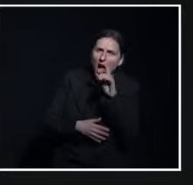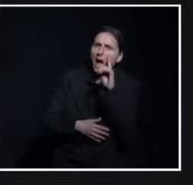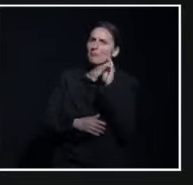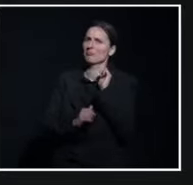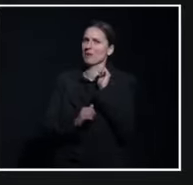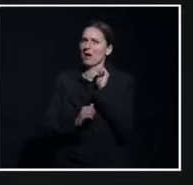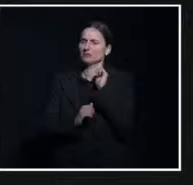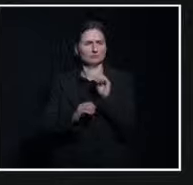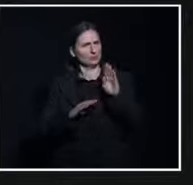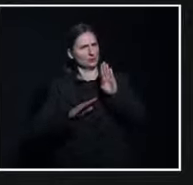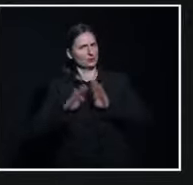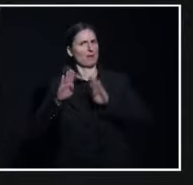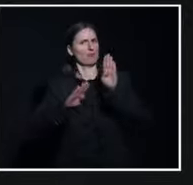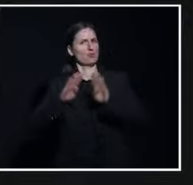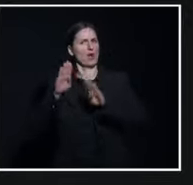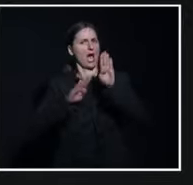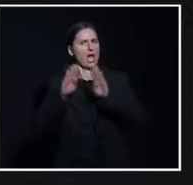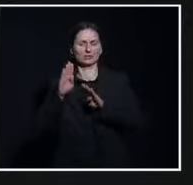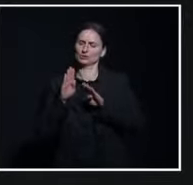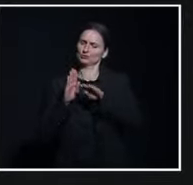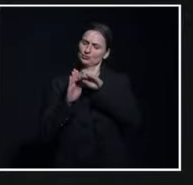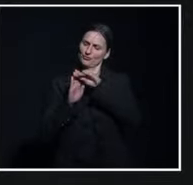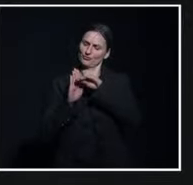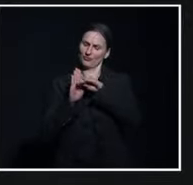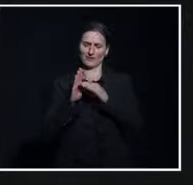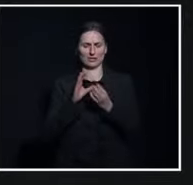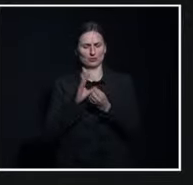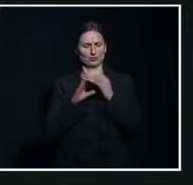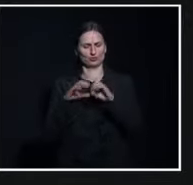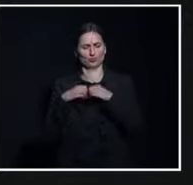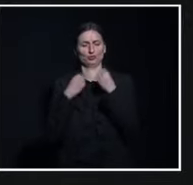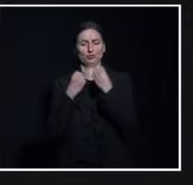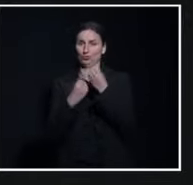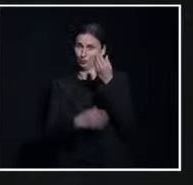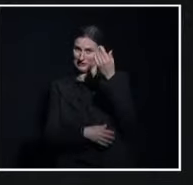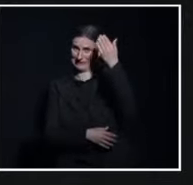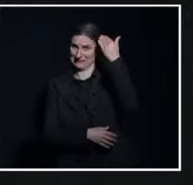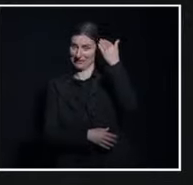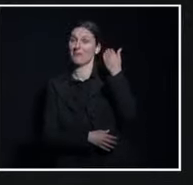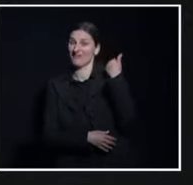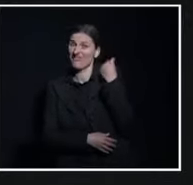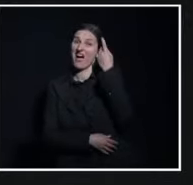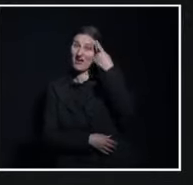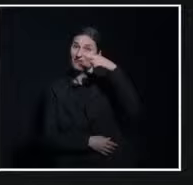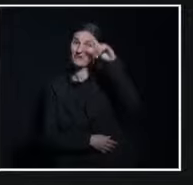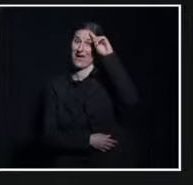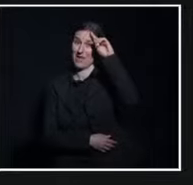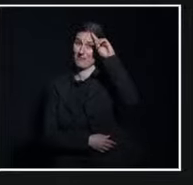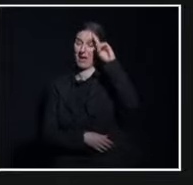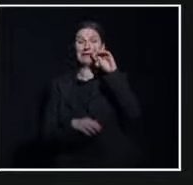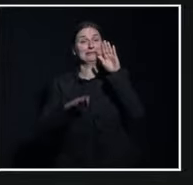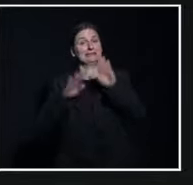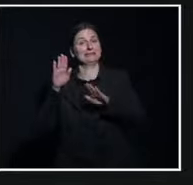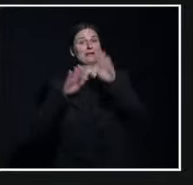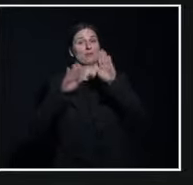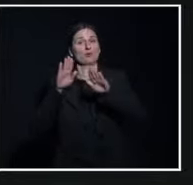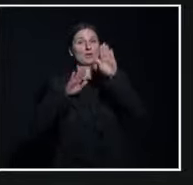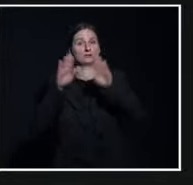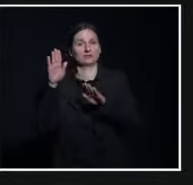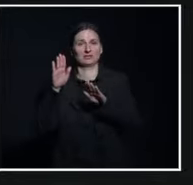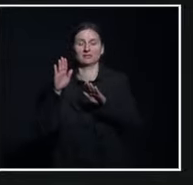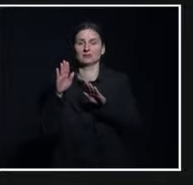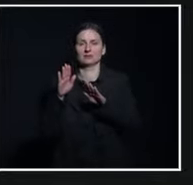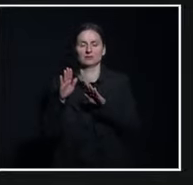aber demokratischer Verfassungs- und Kulturstaat wie die Weimarer Demokratie wurde